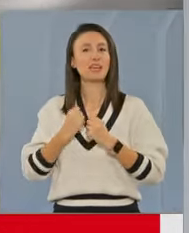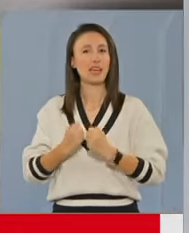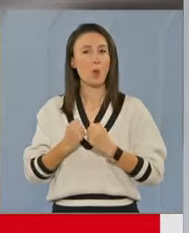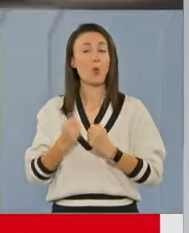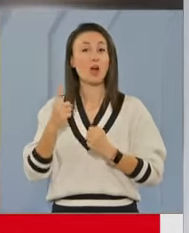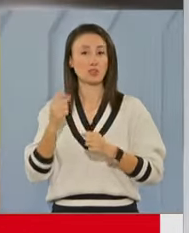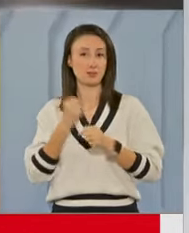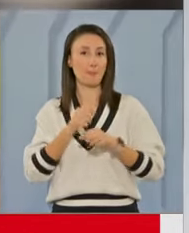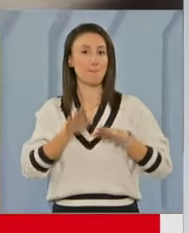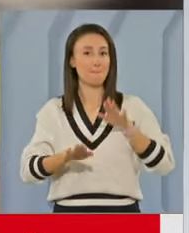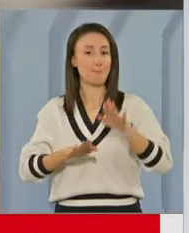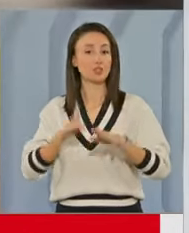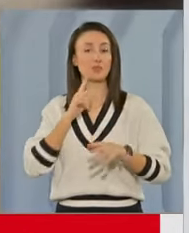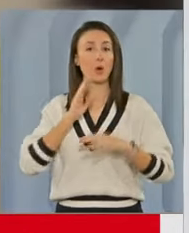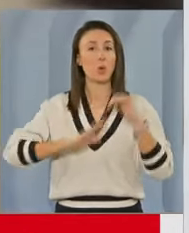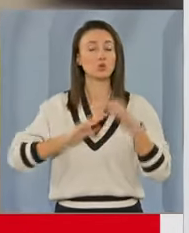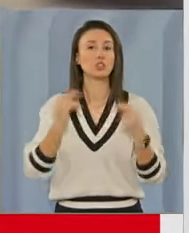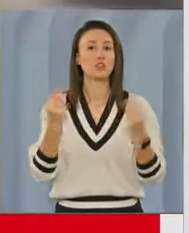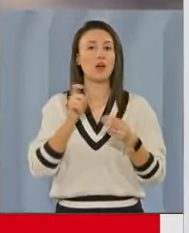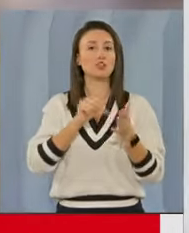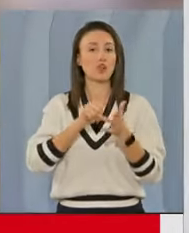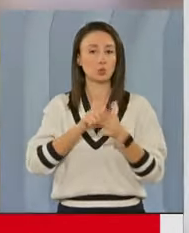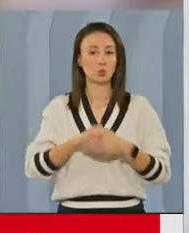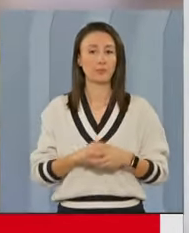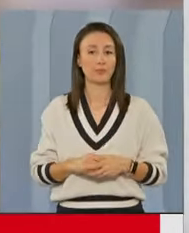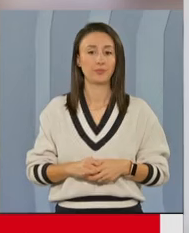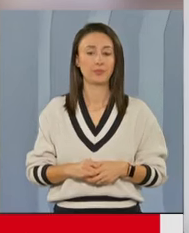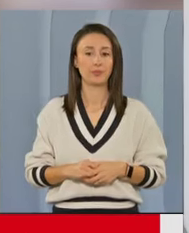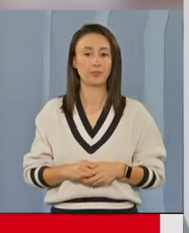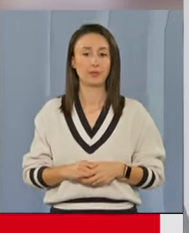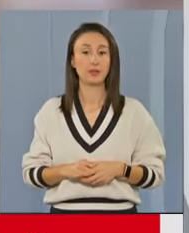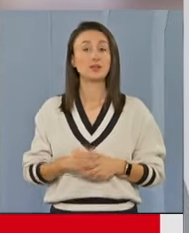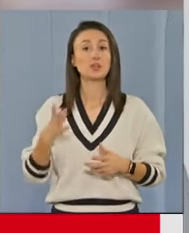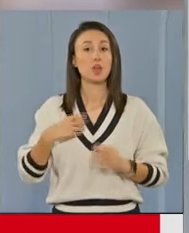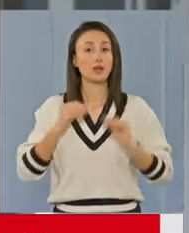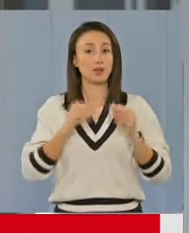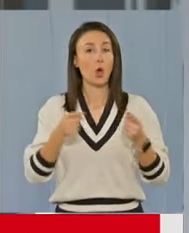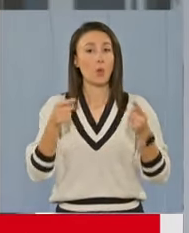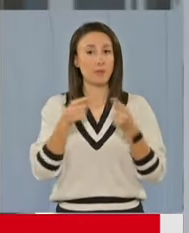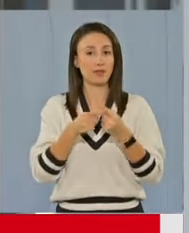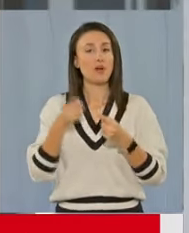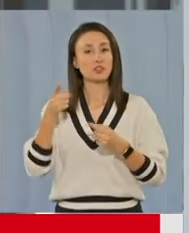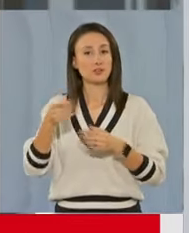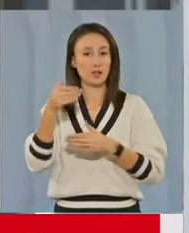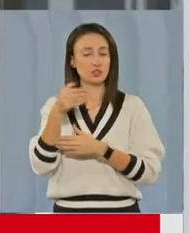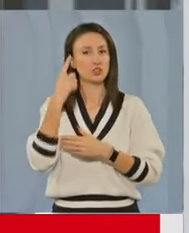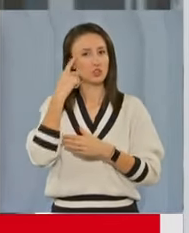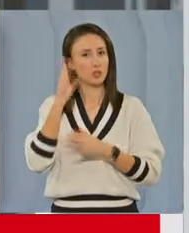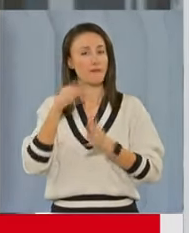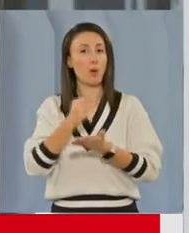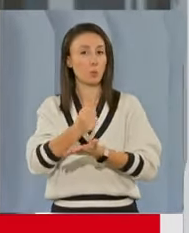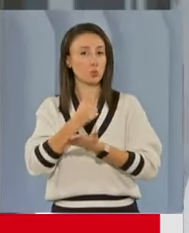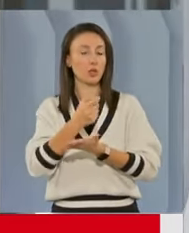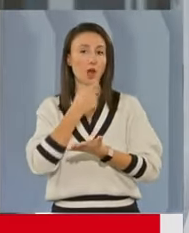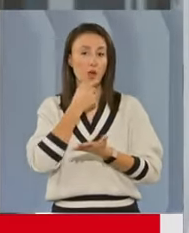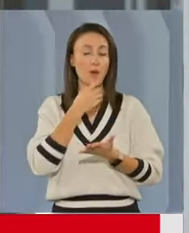facă acești pași măcar să fie construite câteva dintre ele domnule Cătălin țone ca să și atingă obiectivele această agenție știm că avea un buget